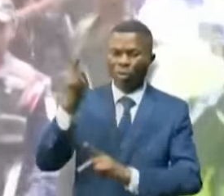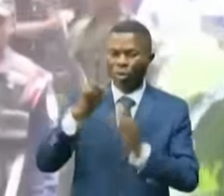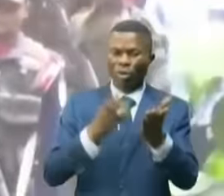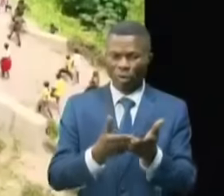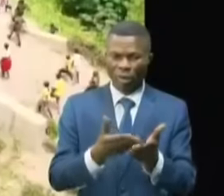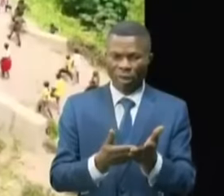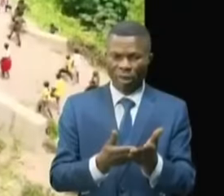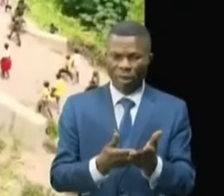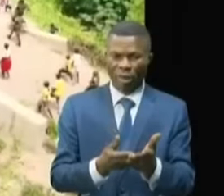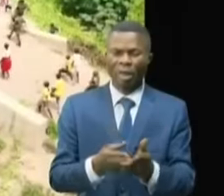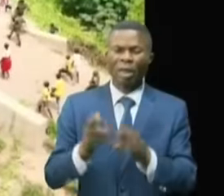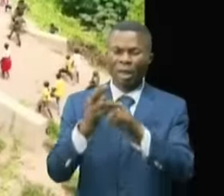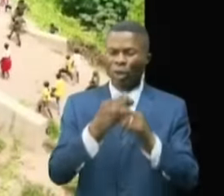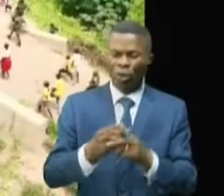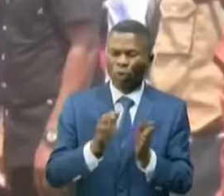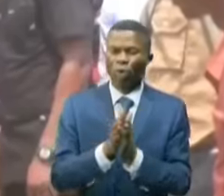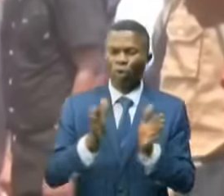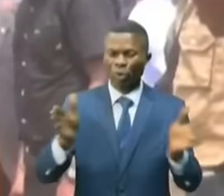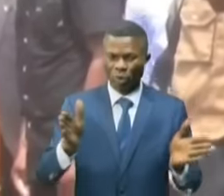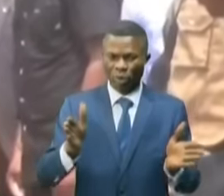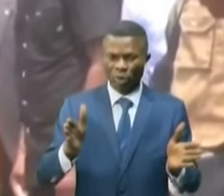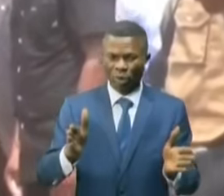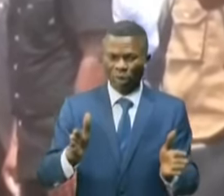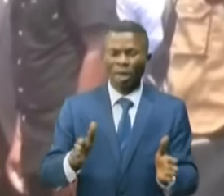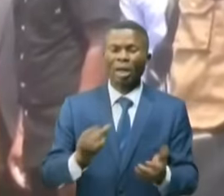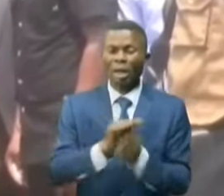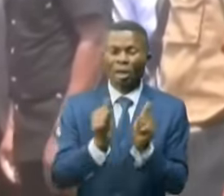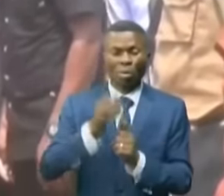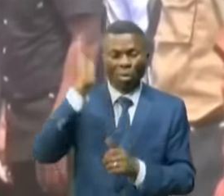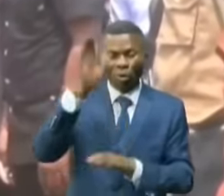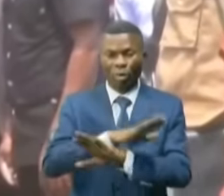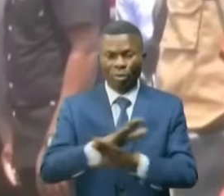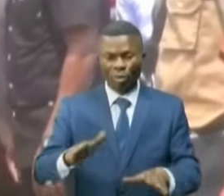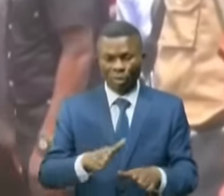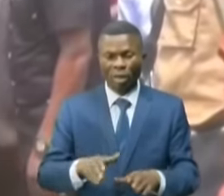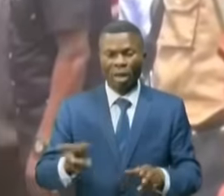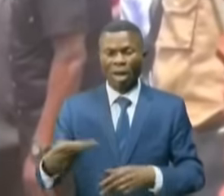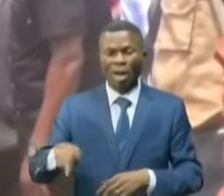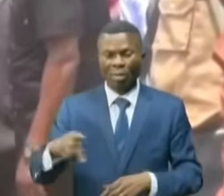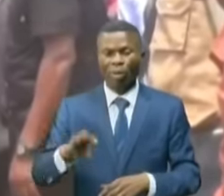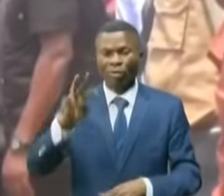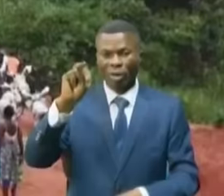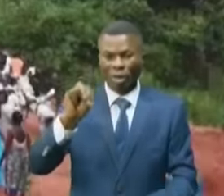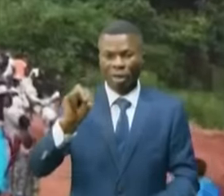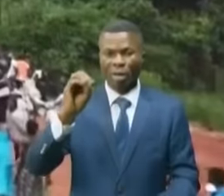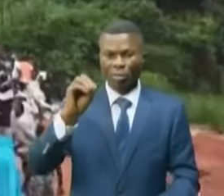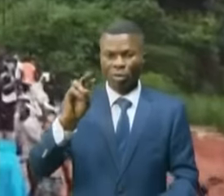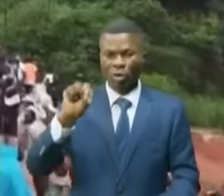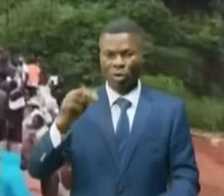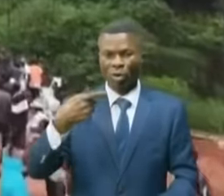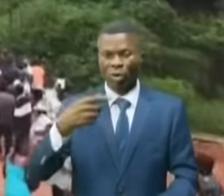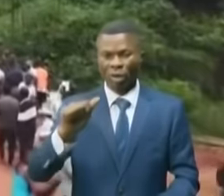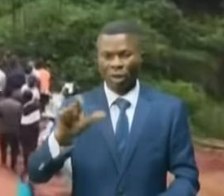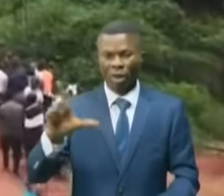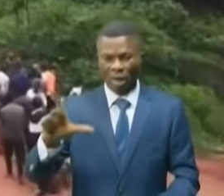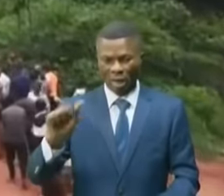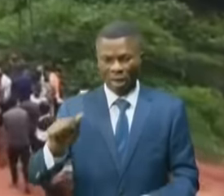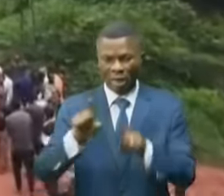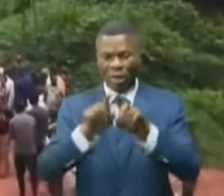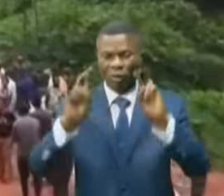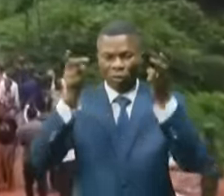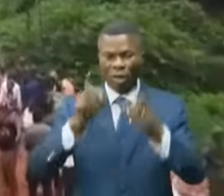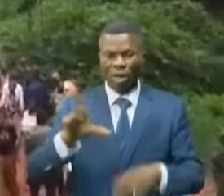une sécurité totale. Il s'y est rappelé que la province de la Mongala en général et la ville de Lissala en